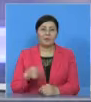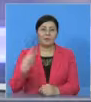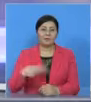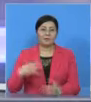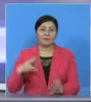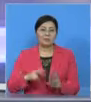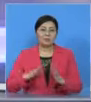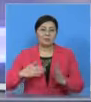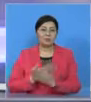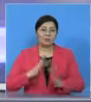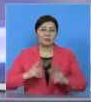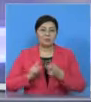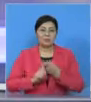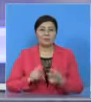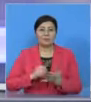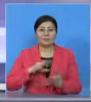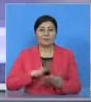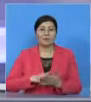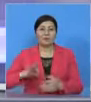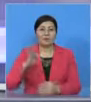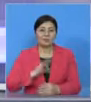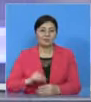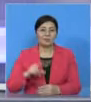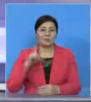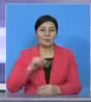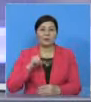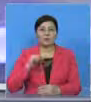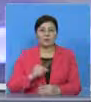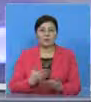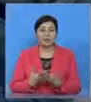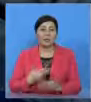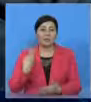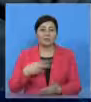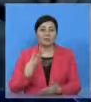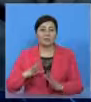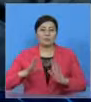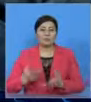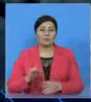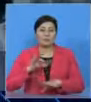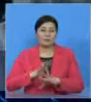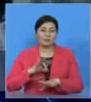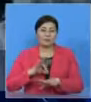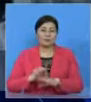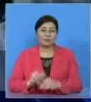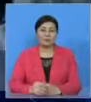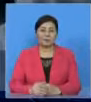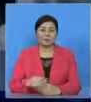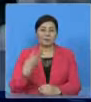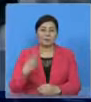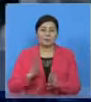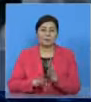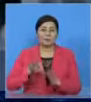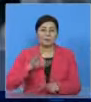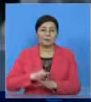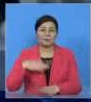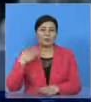28 новых случаев коронавирусной инфекции зарегистрировано в области за минувший понедельник. В 24 случаях болезнь протекает симптомно, в 4 без.